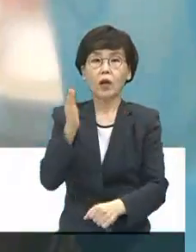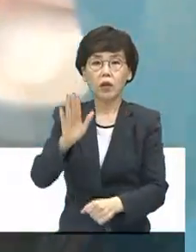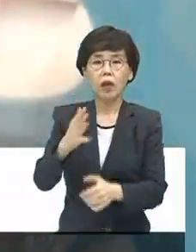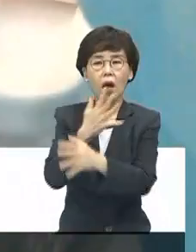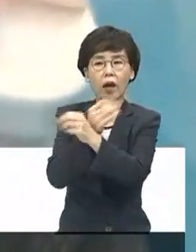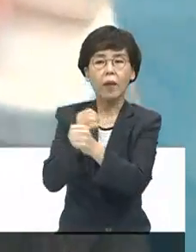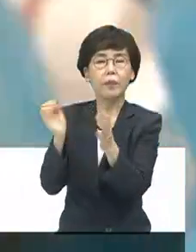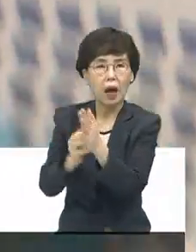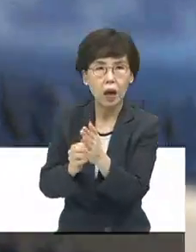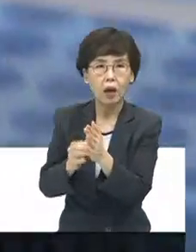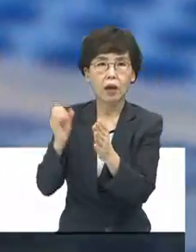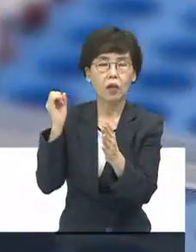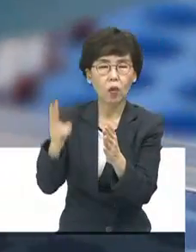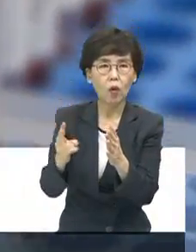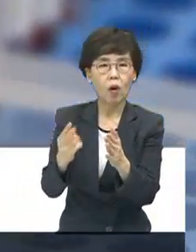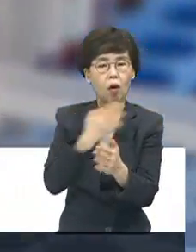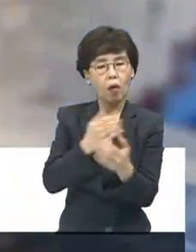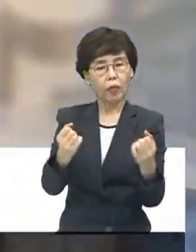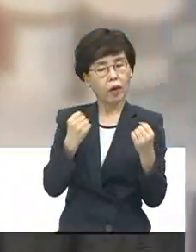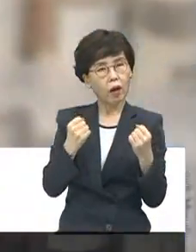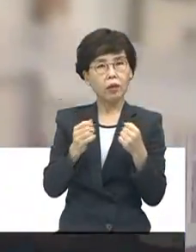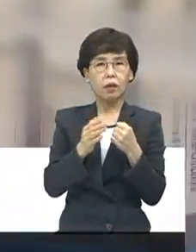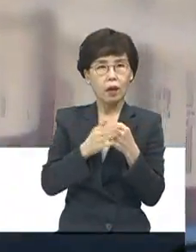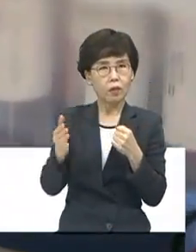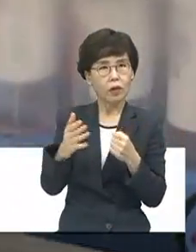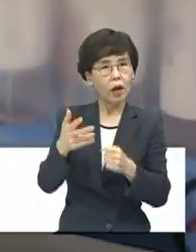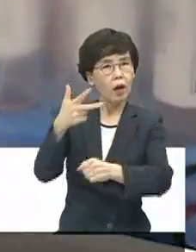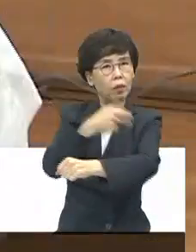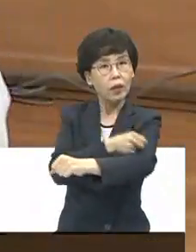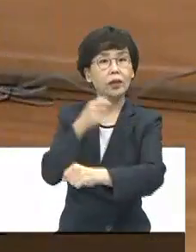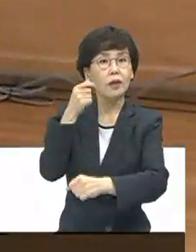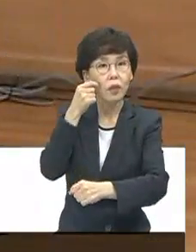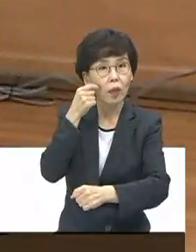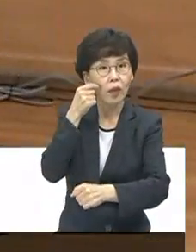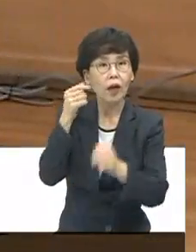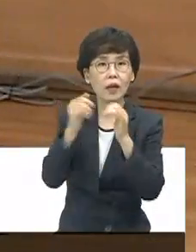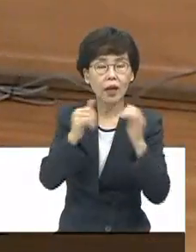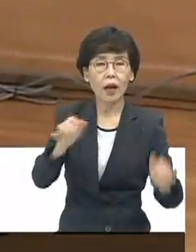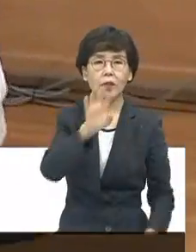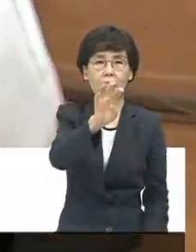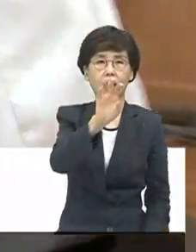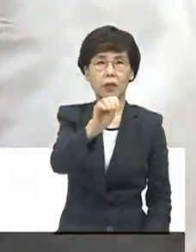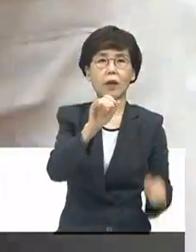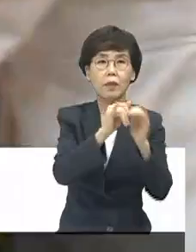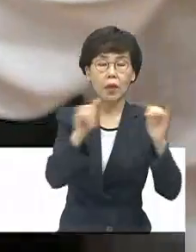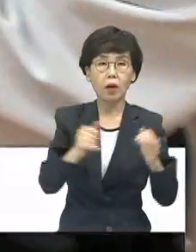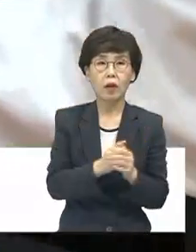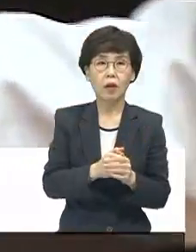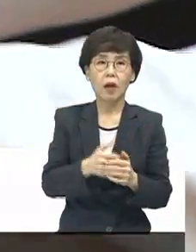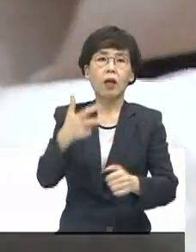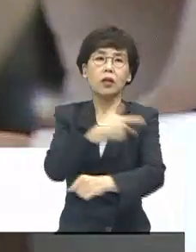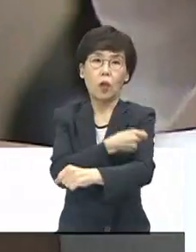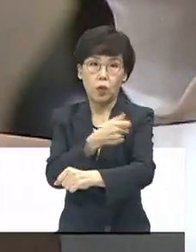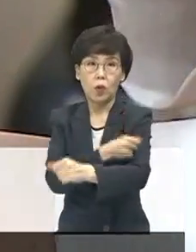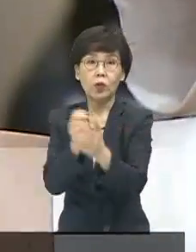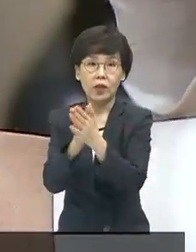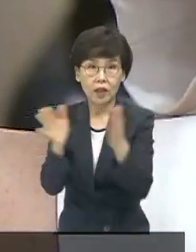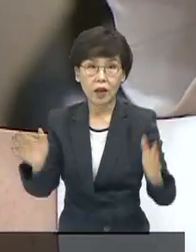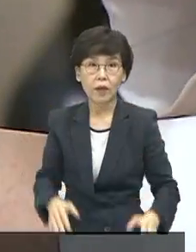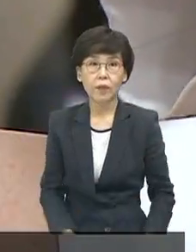예약이 마감되거나 건강 상태 등을 이유로 백신을 못 맞은 미접종자 40만여 명에 대해 백신 접종이